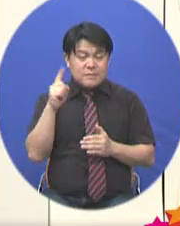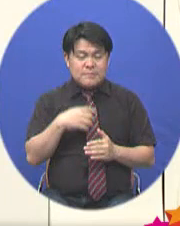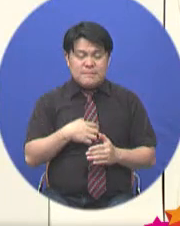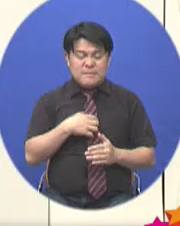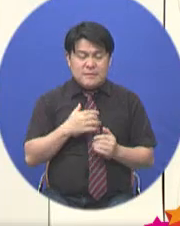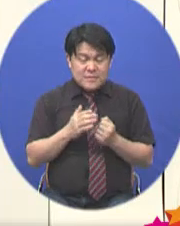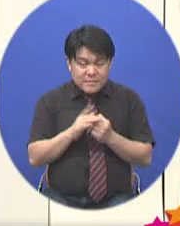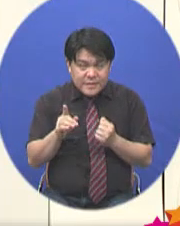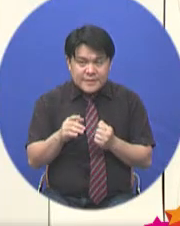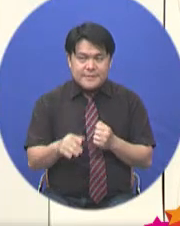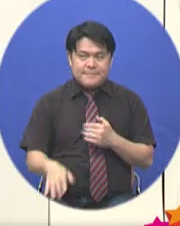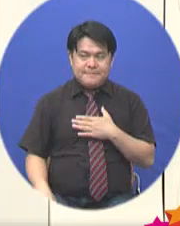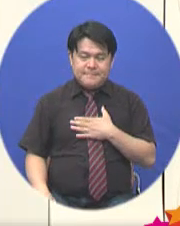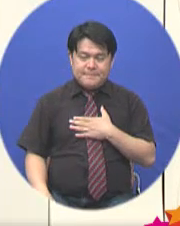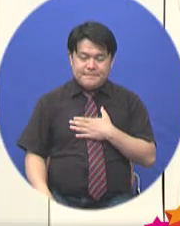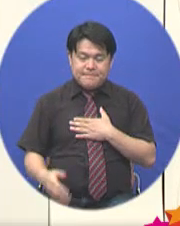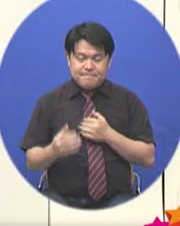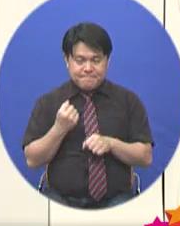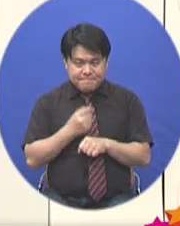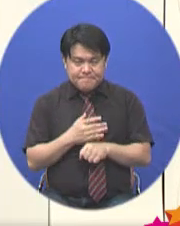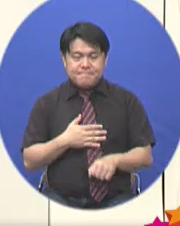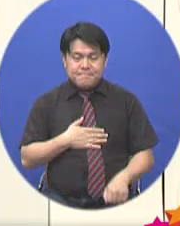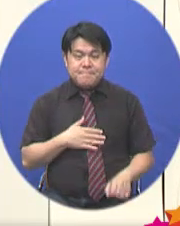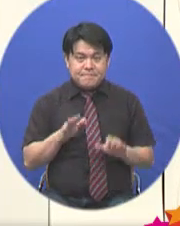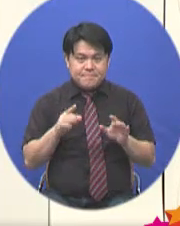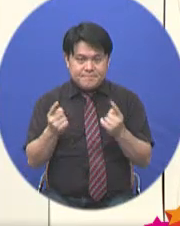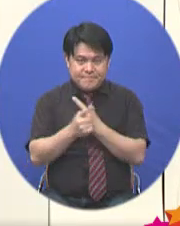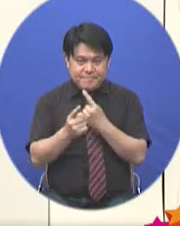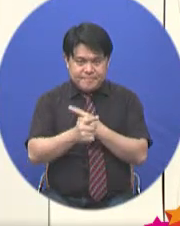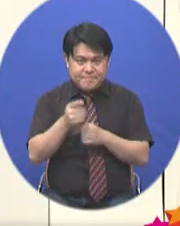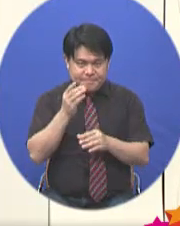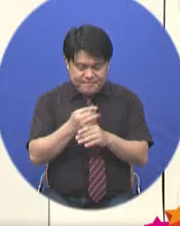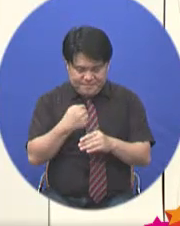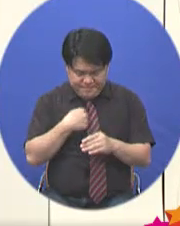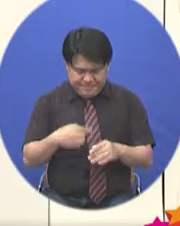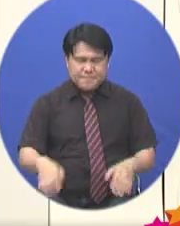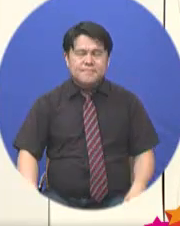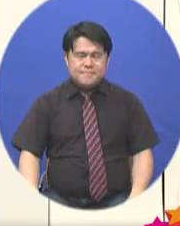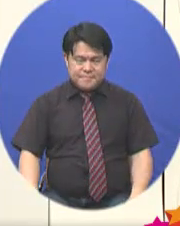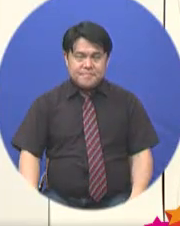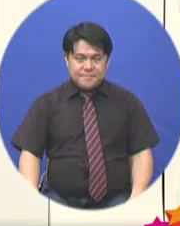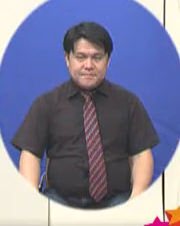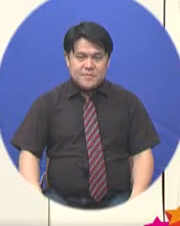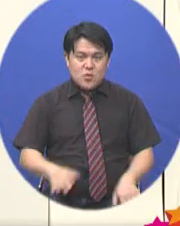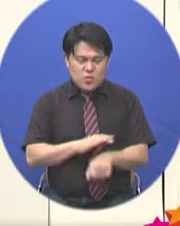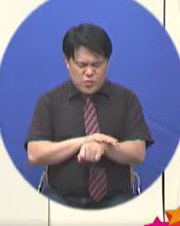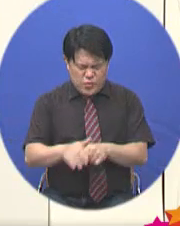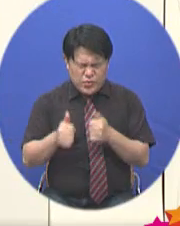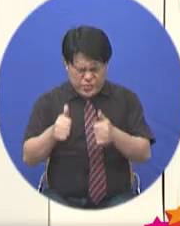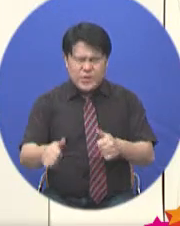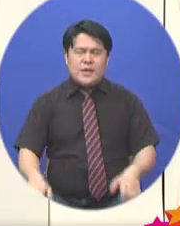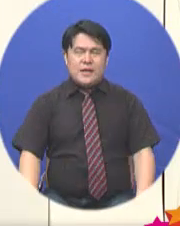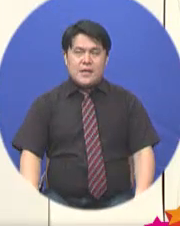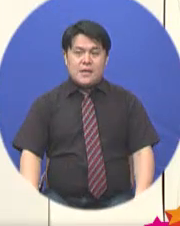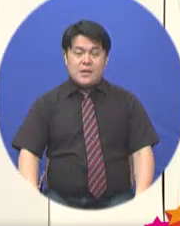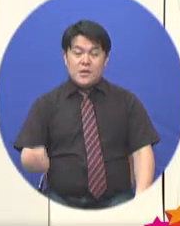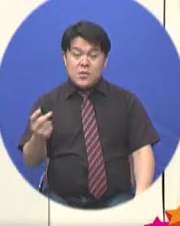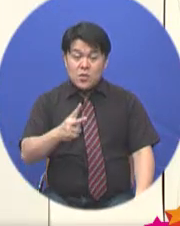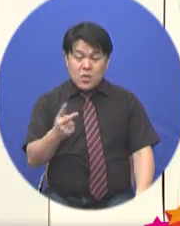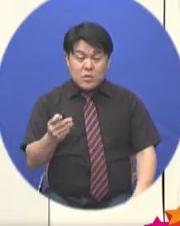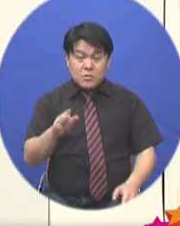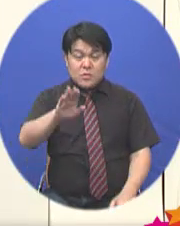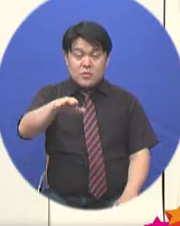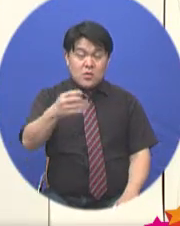그래서 저도 자식을 생각해서 지금 치료를 받고 있습니다. 잘하셨어요. 잘하셨어요. 그리고